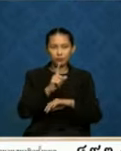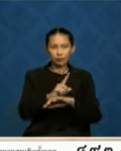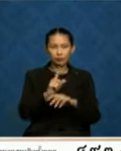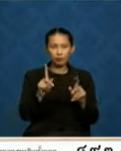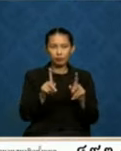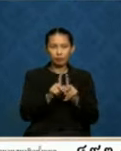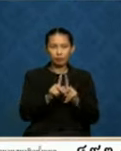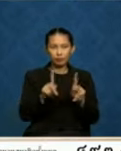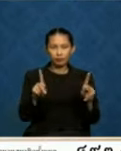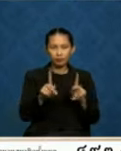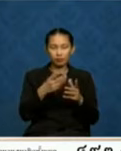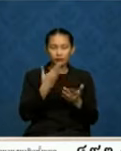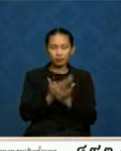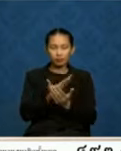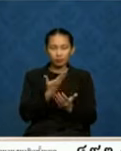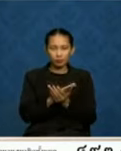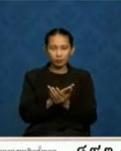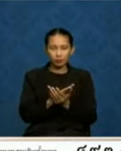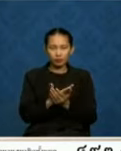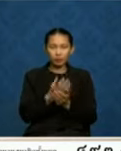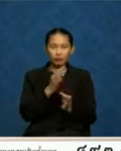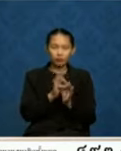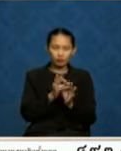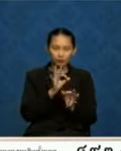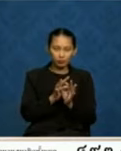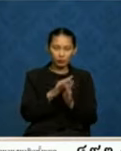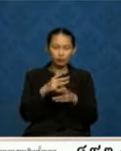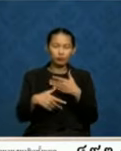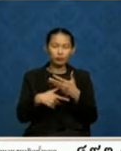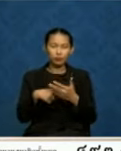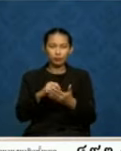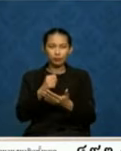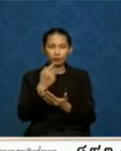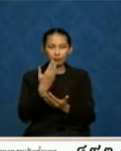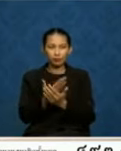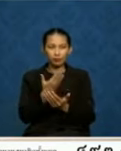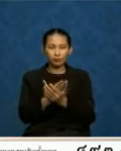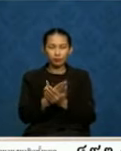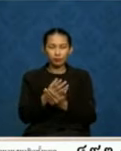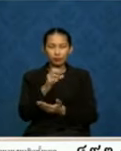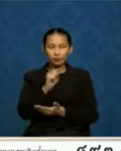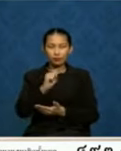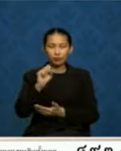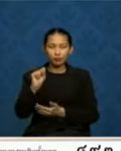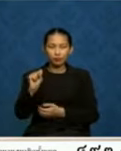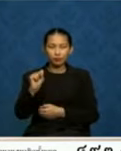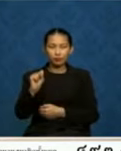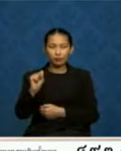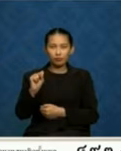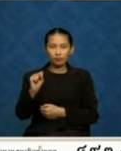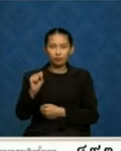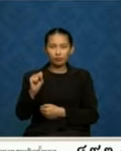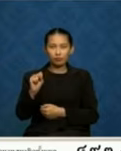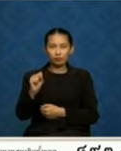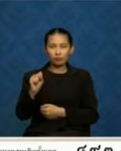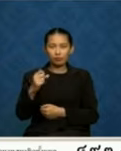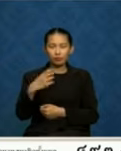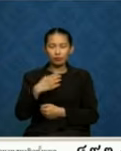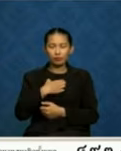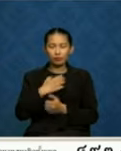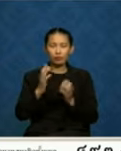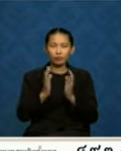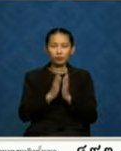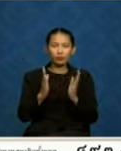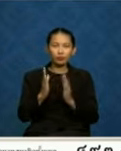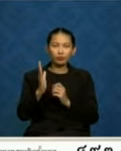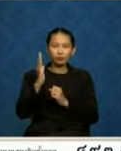มการการเงินการคลังสถาบันการเงินและตลาดการเงินสภาผู้แทนราษฎรก็ต้องขอขอบคุณท่